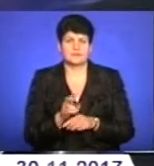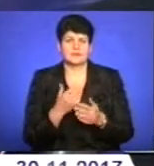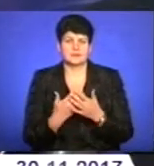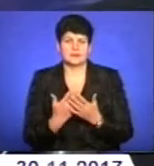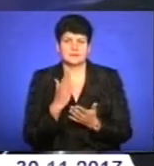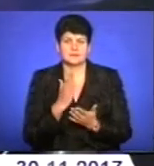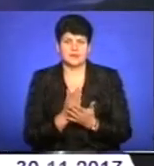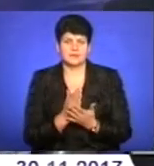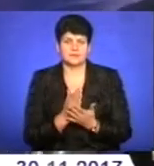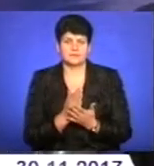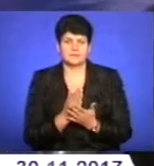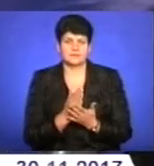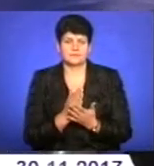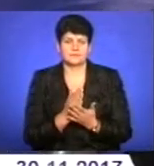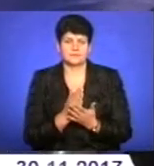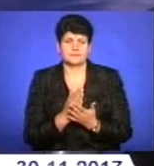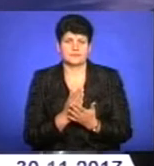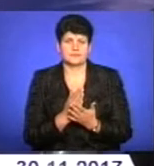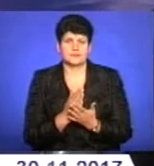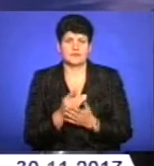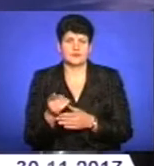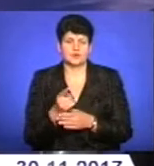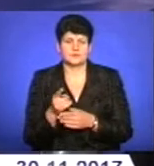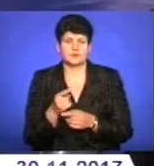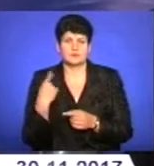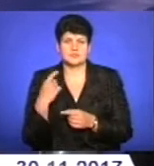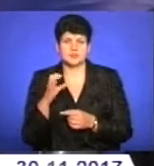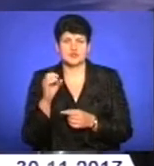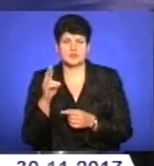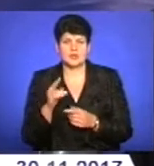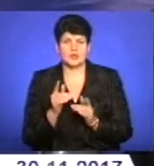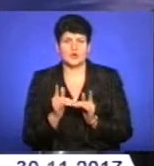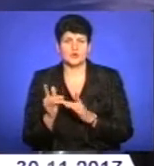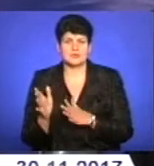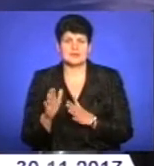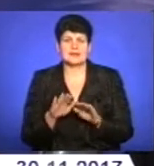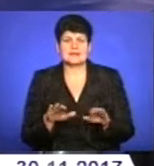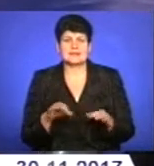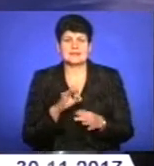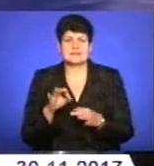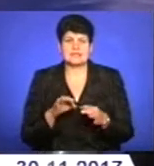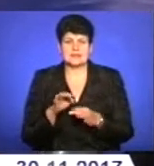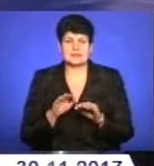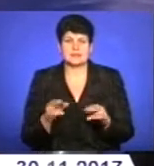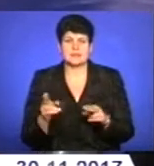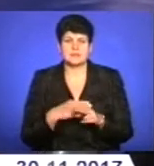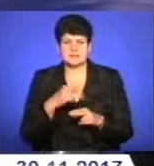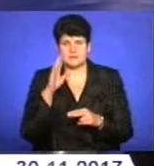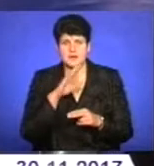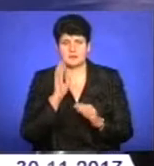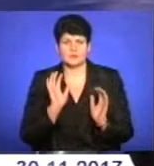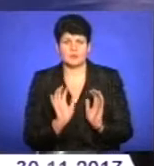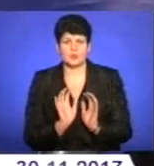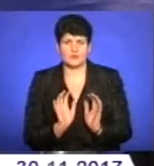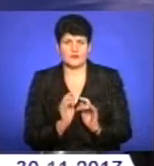маємо, де допоможе Тернопільський обласний соціальний гуртожиток, але це для дітей-сиріт і для дітей, позбавлених батьківського